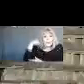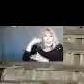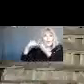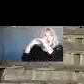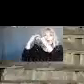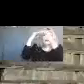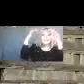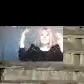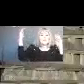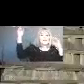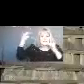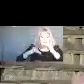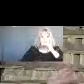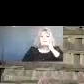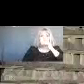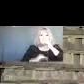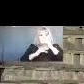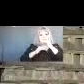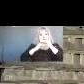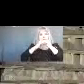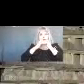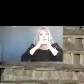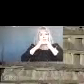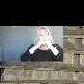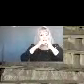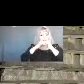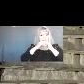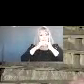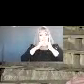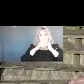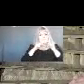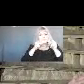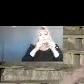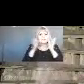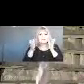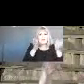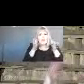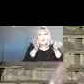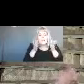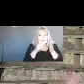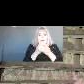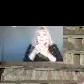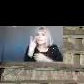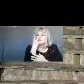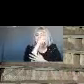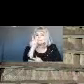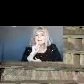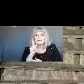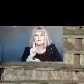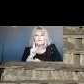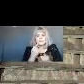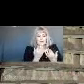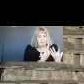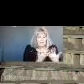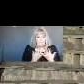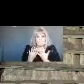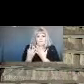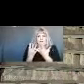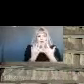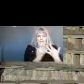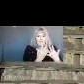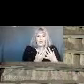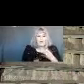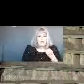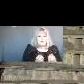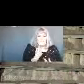tot in Jerusalem, en het vul hierdie vertrek, en wat sien hulle? Vlamme, vuur. Waaraan denk